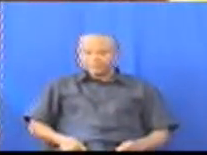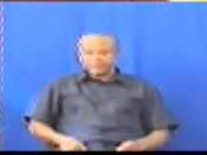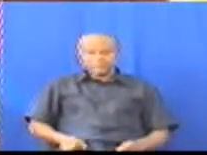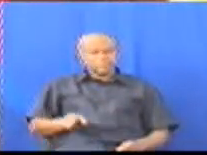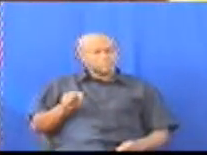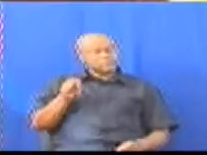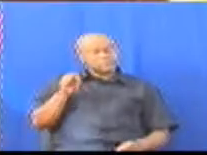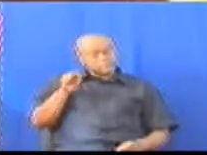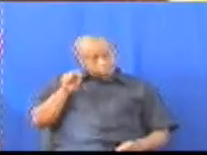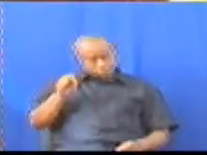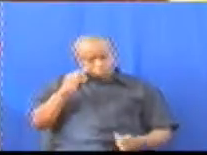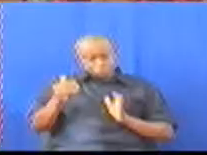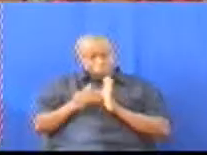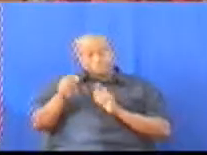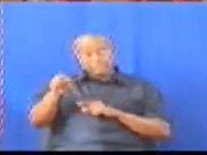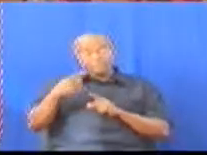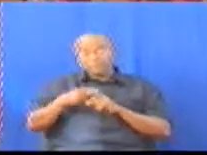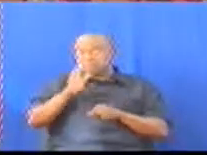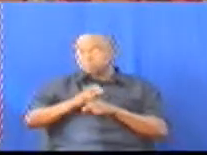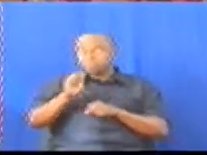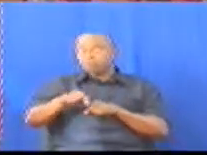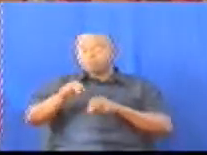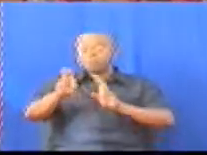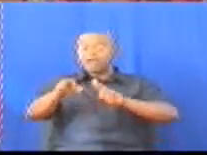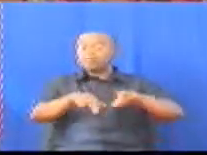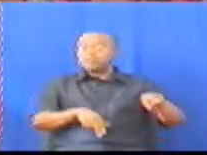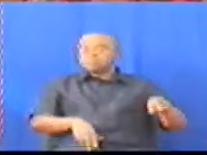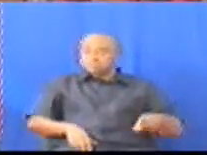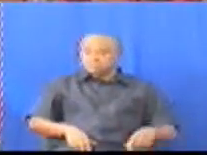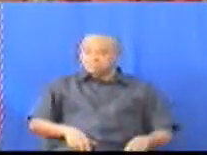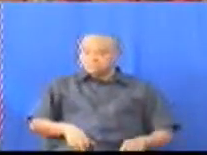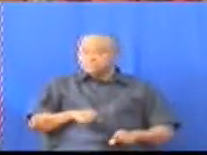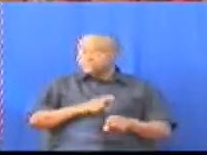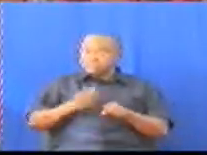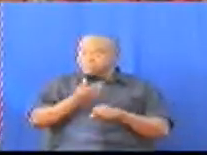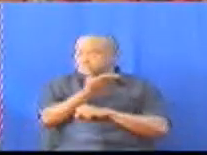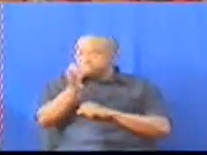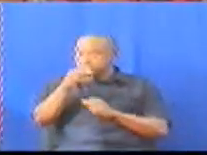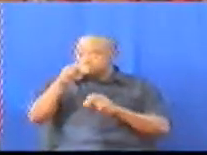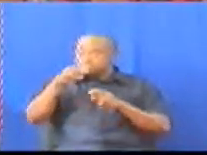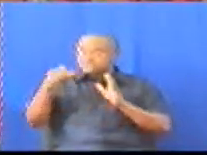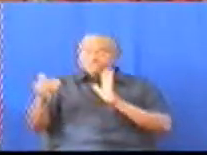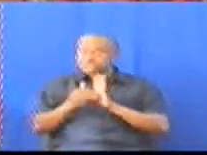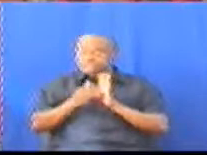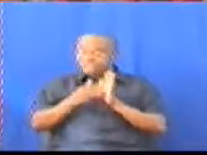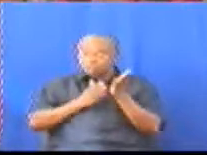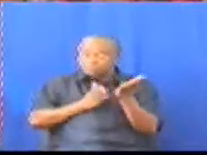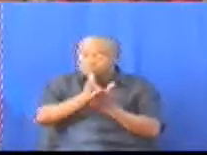Law Revision Act nimekuwa kwa mahakamani, unakuta wakati mwingine sheria iliyopita, Mheshimiwa Spika,